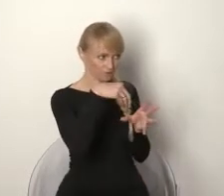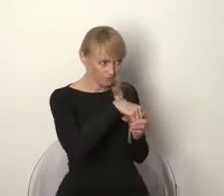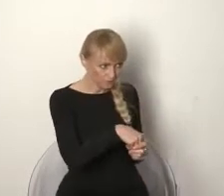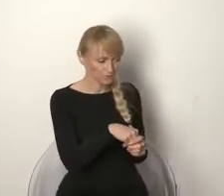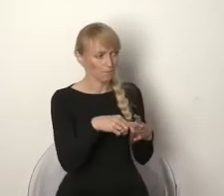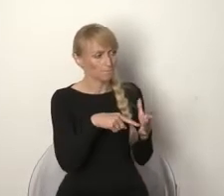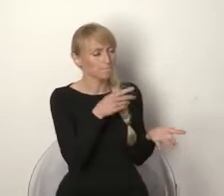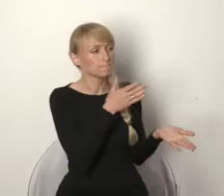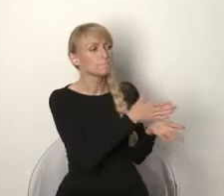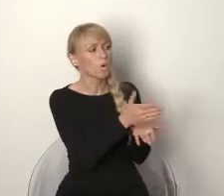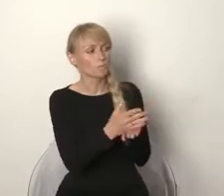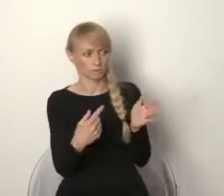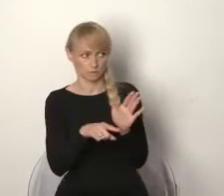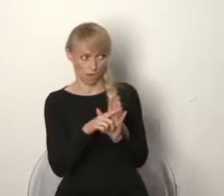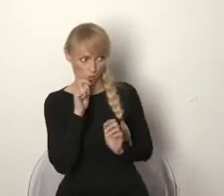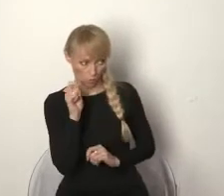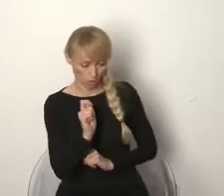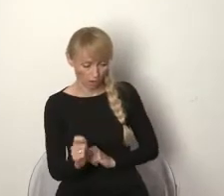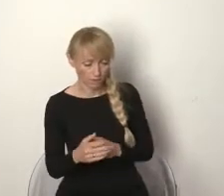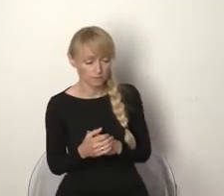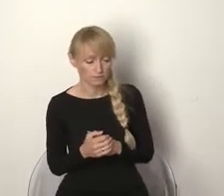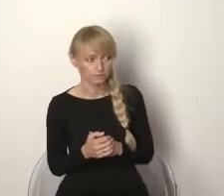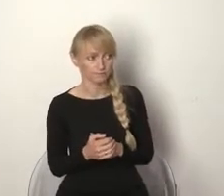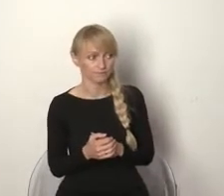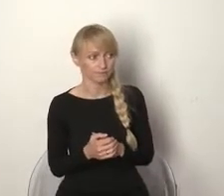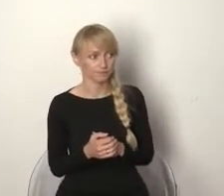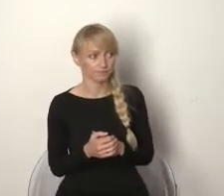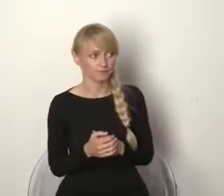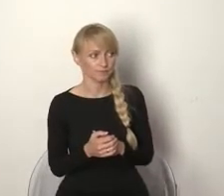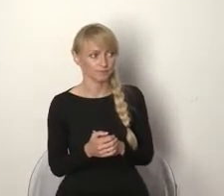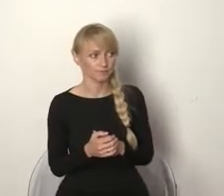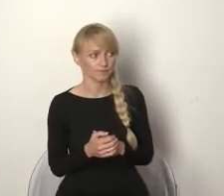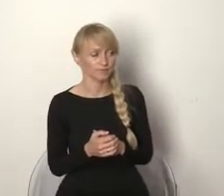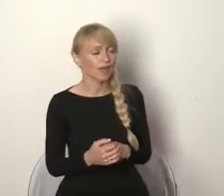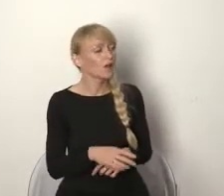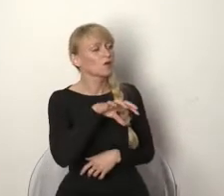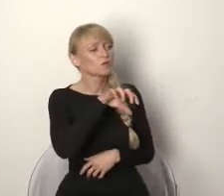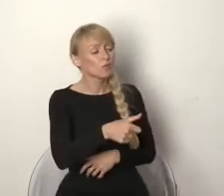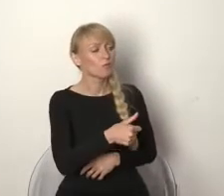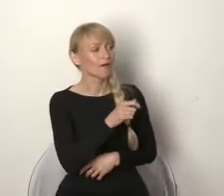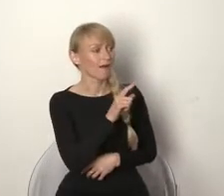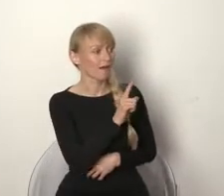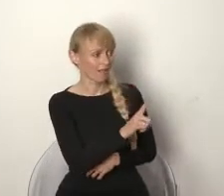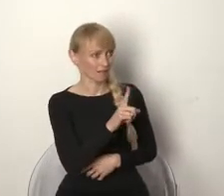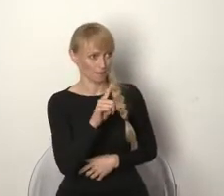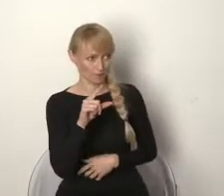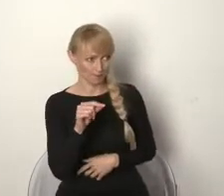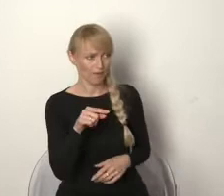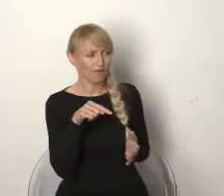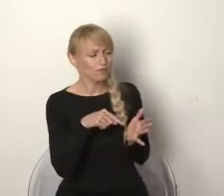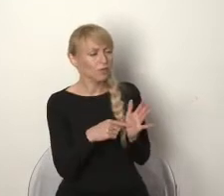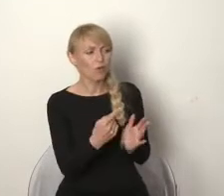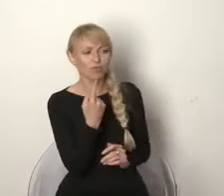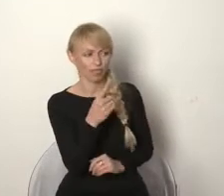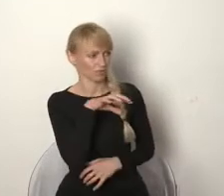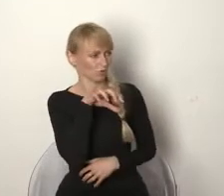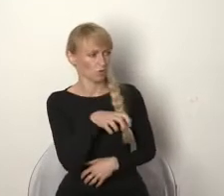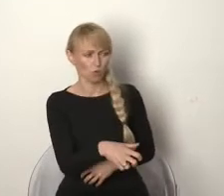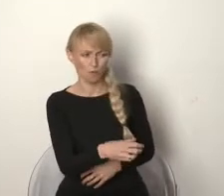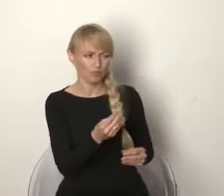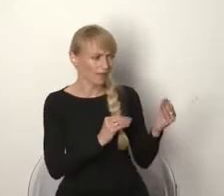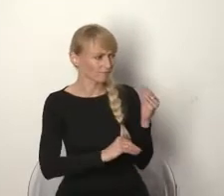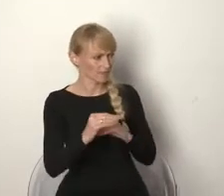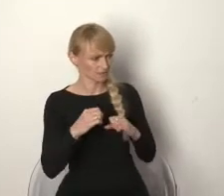tą pomoc dla Ukrainy. Grupa LPP jest jedną z tych firm, które najbardziej się